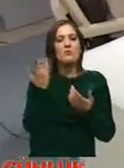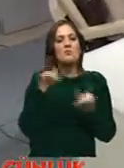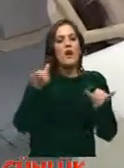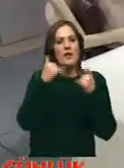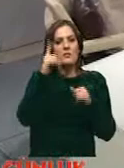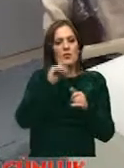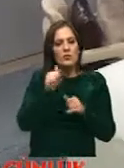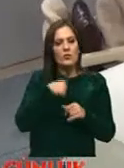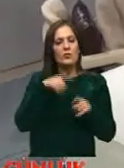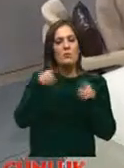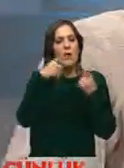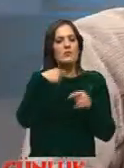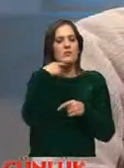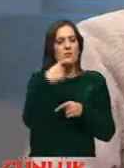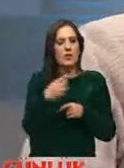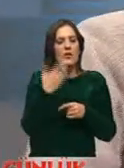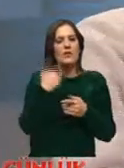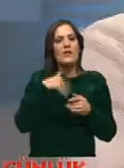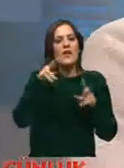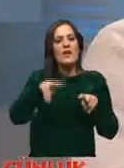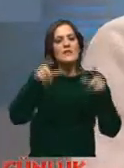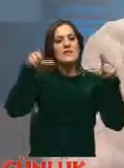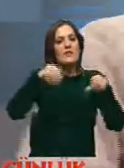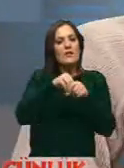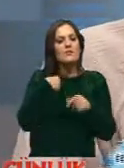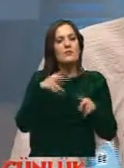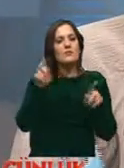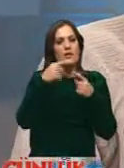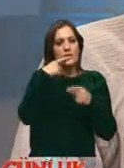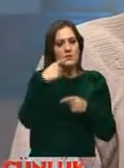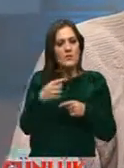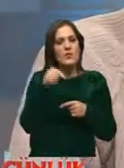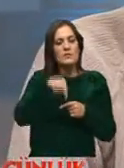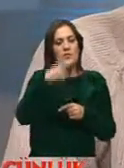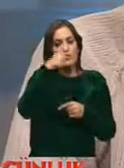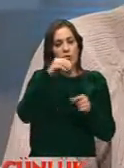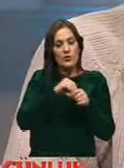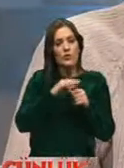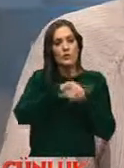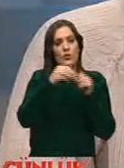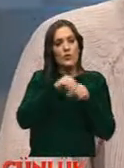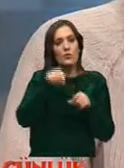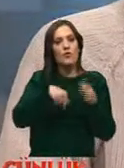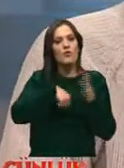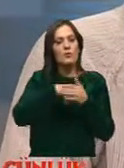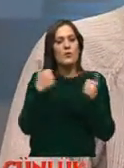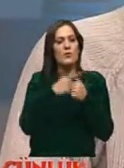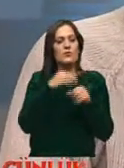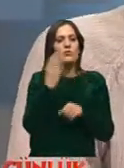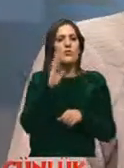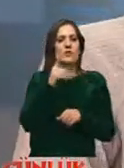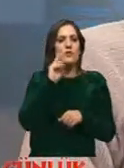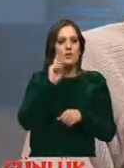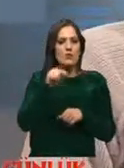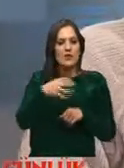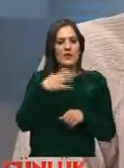günde marş söylerken veya stadyumlarda, bir stadyumlarda. Zaten şu anda ülkede ve de dünyada bunu futbol maçlarında çok görüyoruz. Evet.